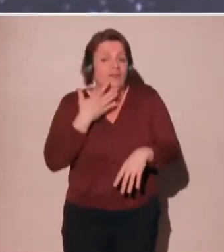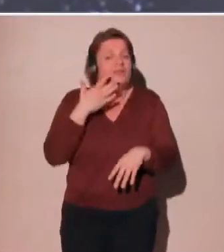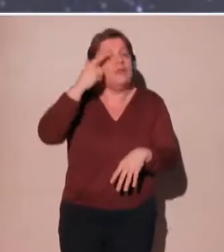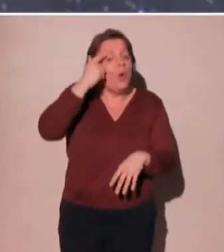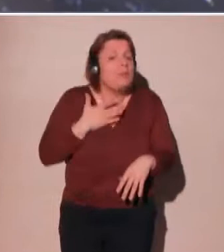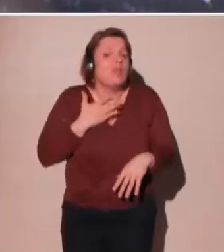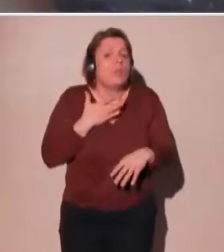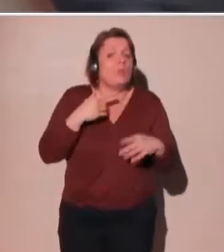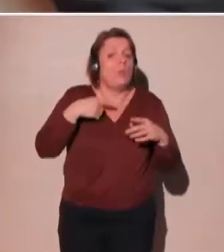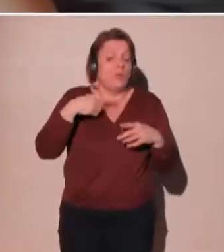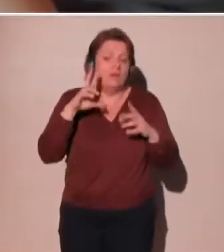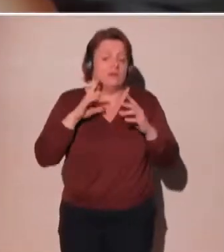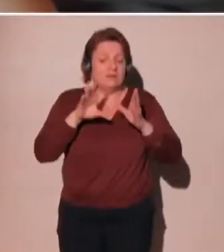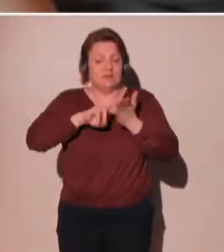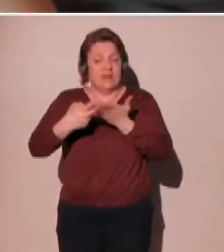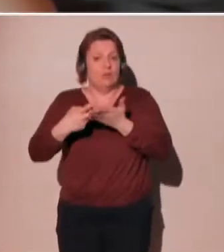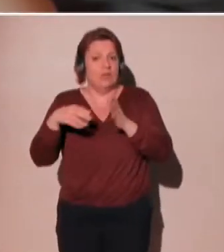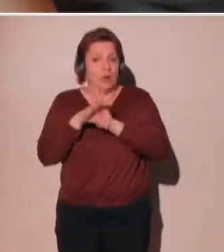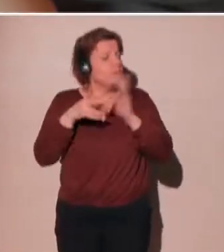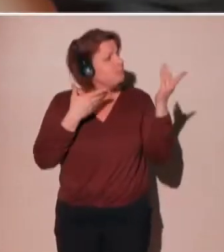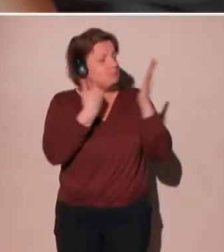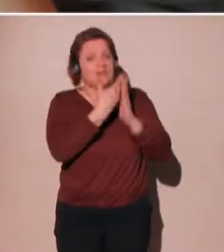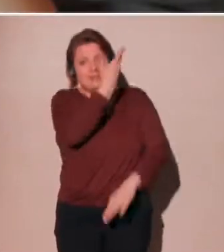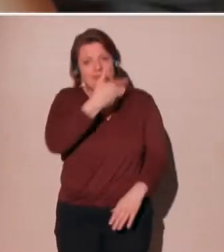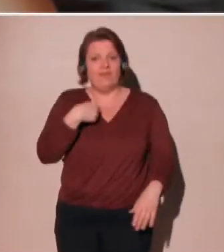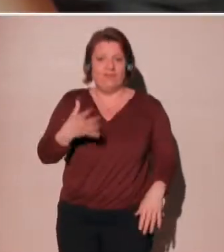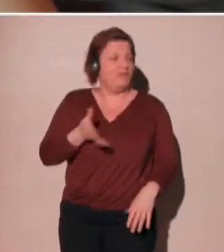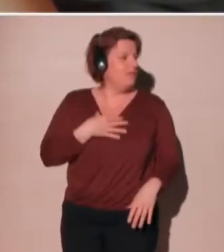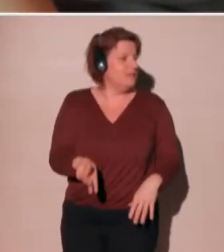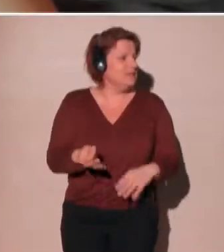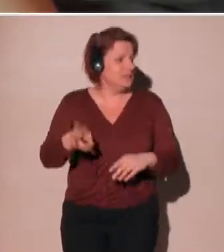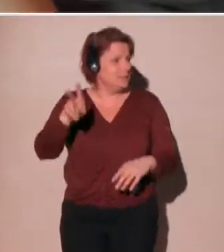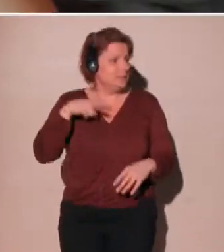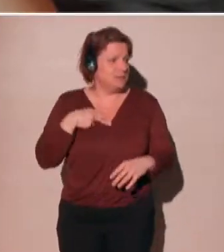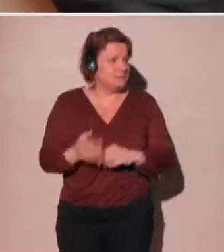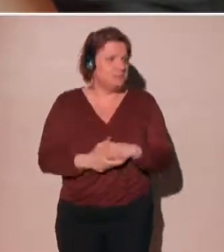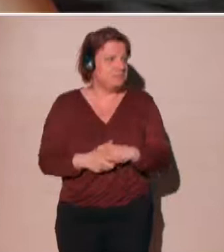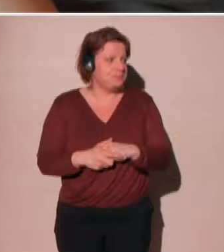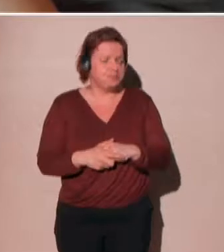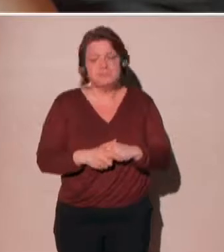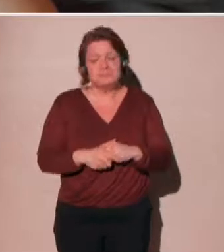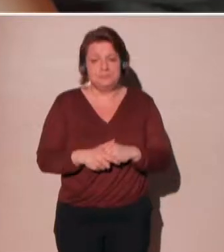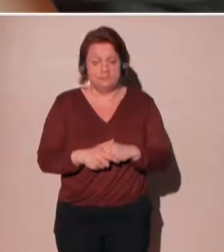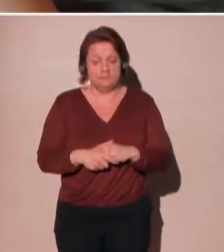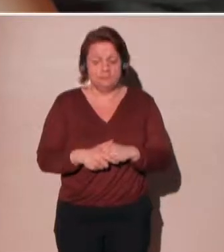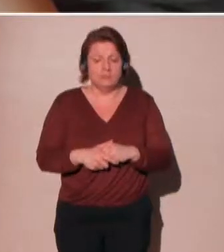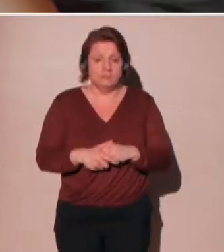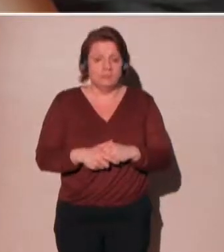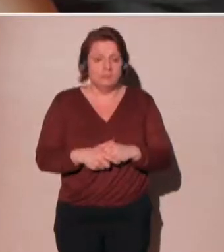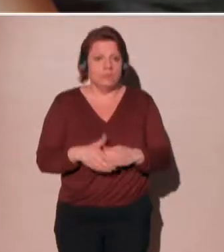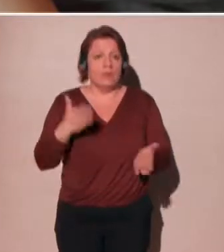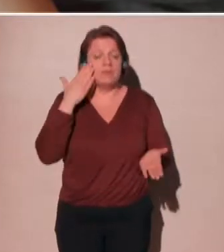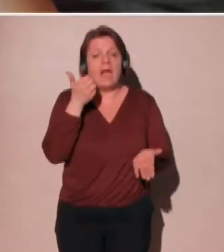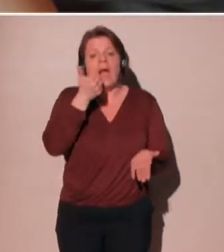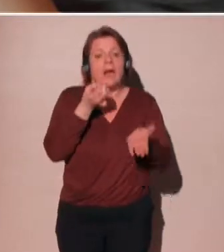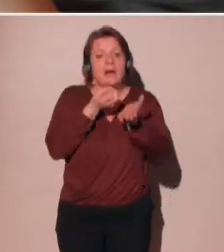ça, c'est mon fils, Wolfie, qui donc à l'image. Et s'il y a vraiment un